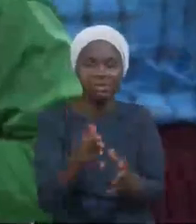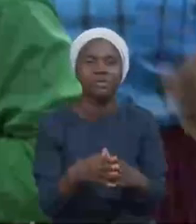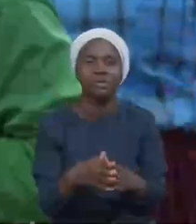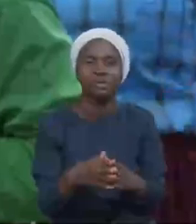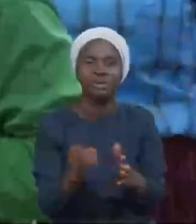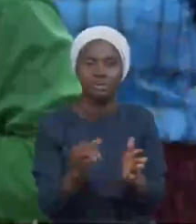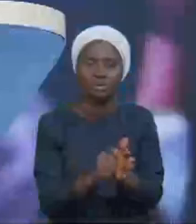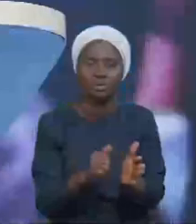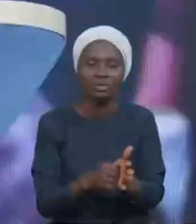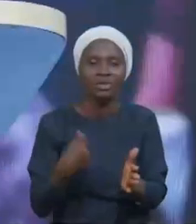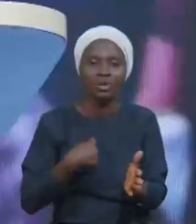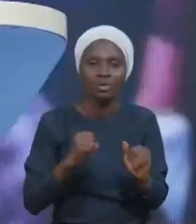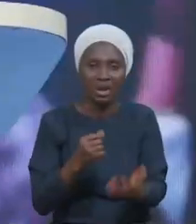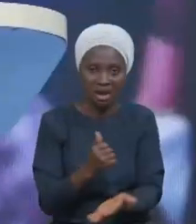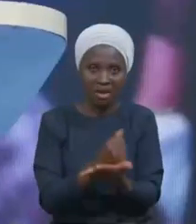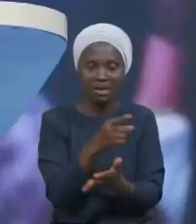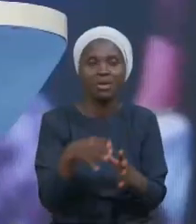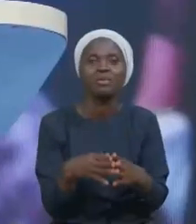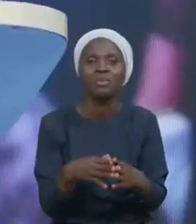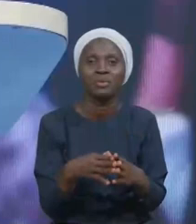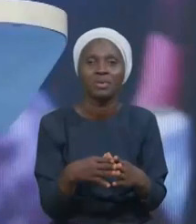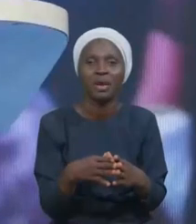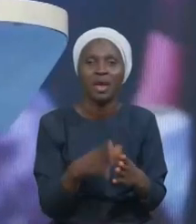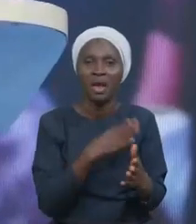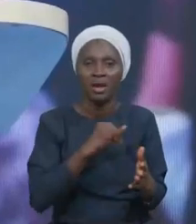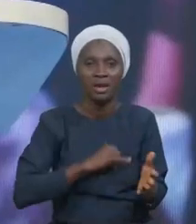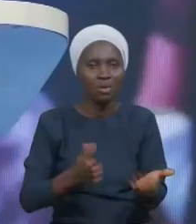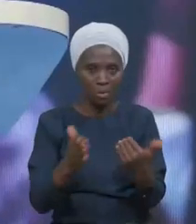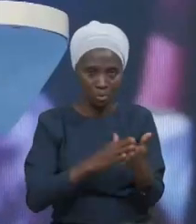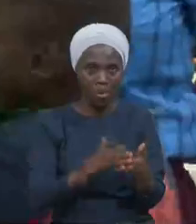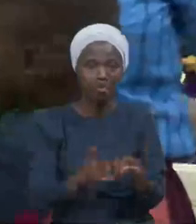ce soir. Les miracles de guérison partout.